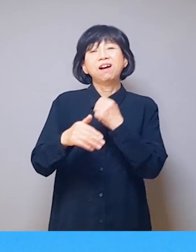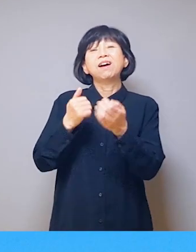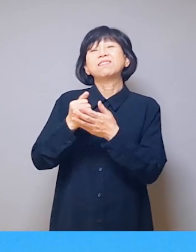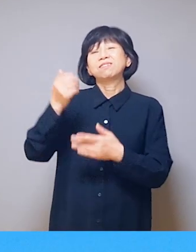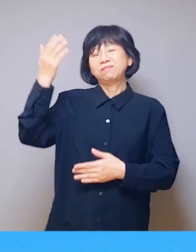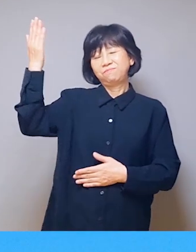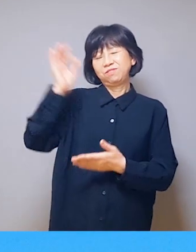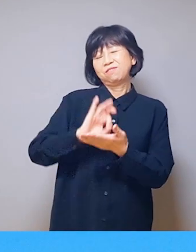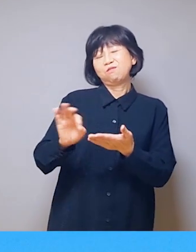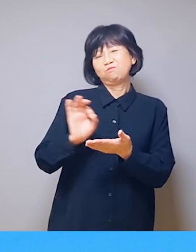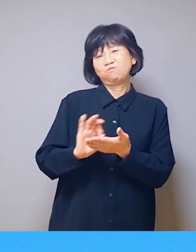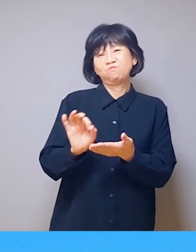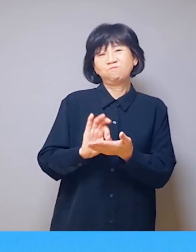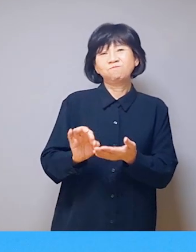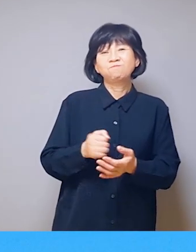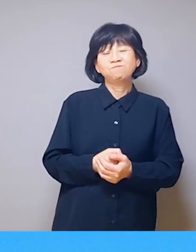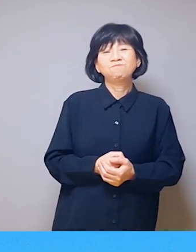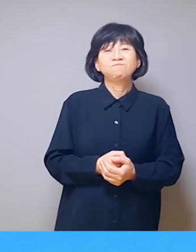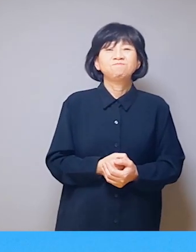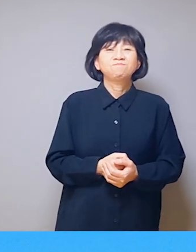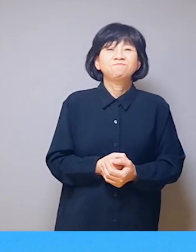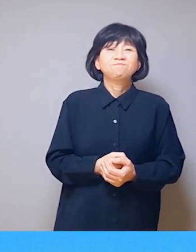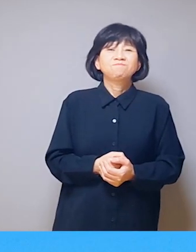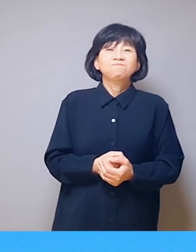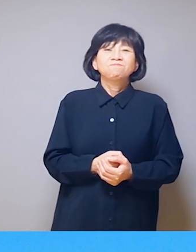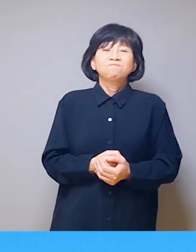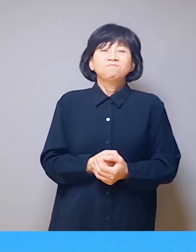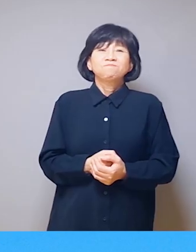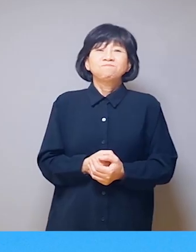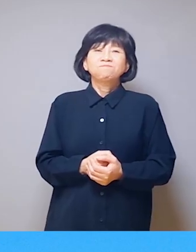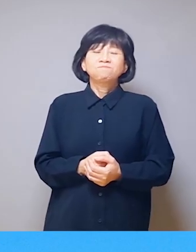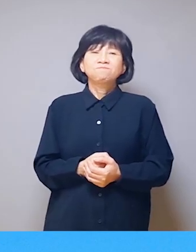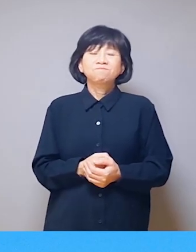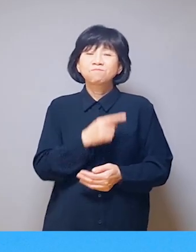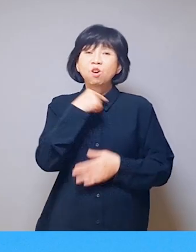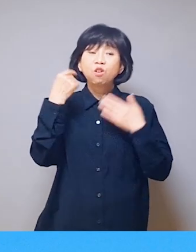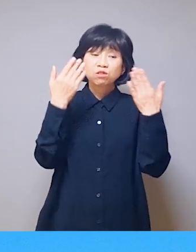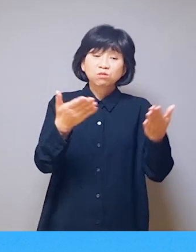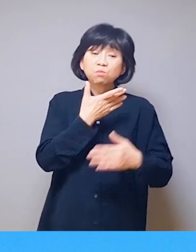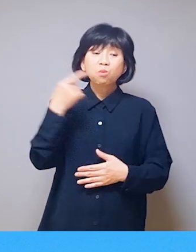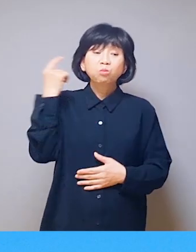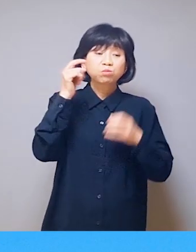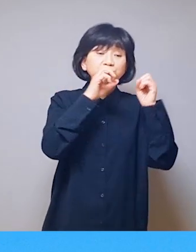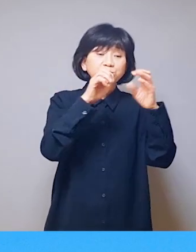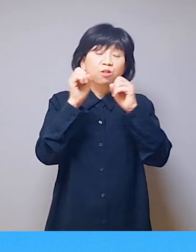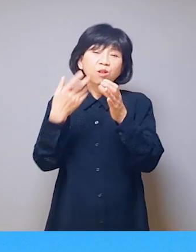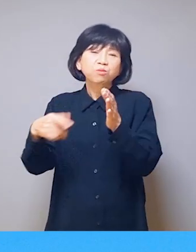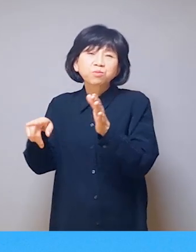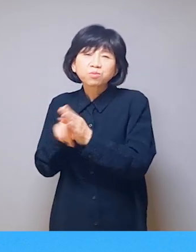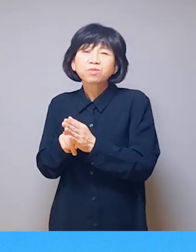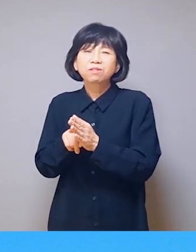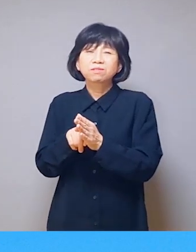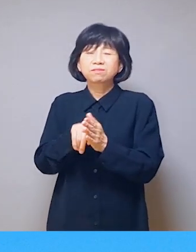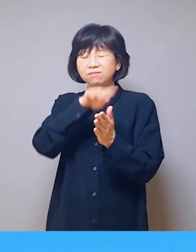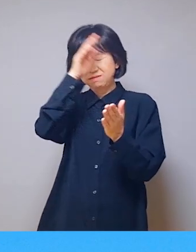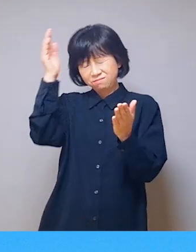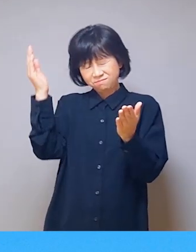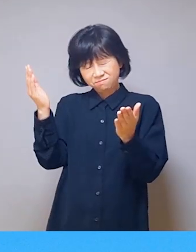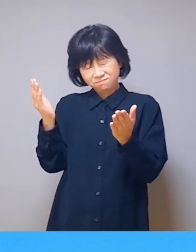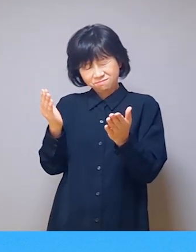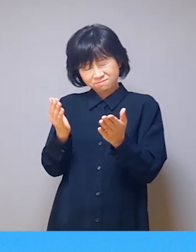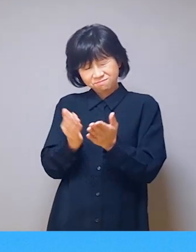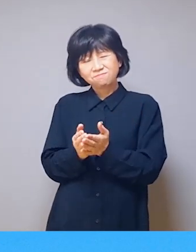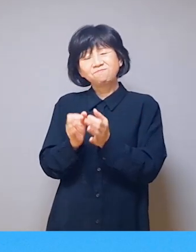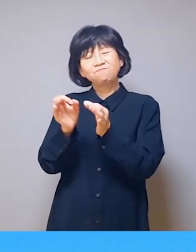하나님이 그를 사용하셨기 때문인 거죠. 그의 헌신은 복음 전파를 위해 자신의 모든 것을 바치는